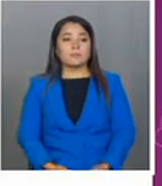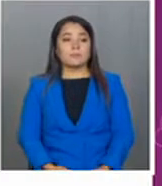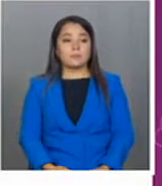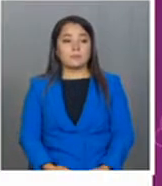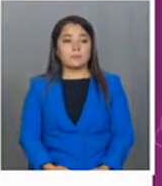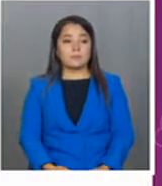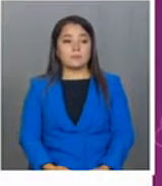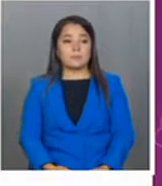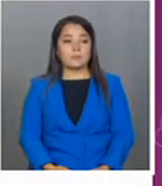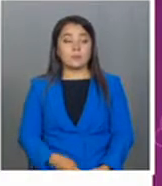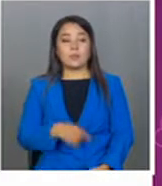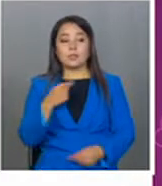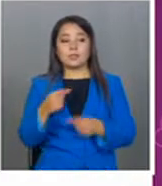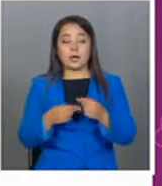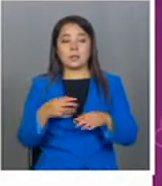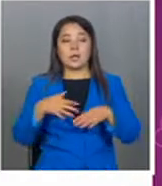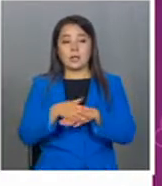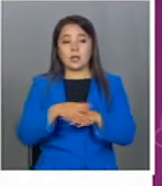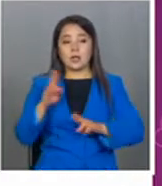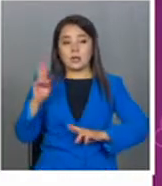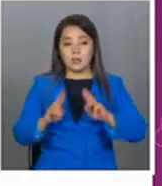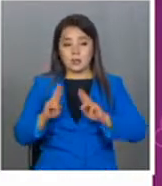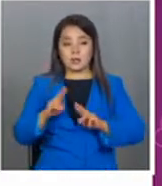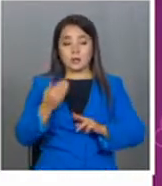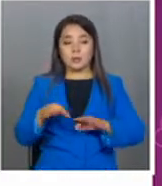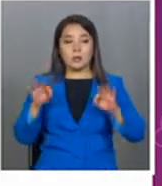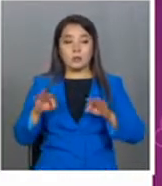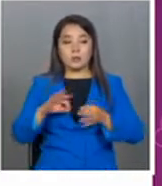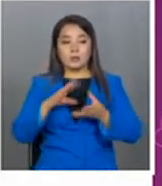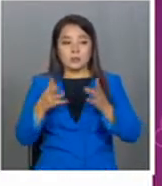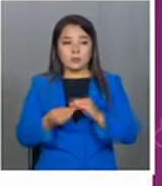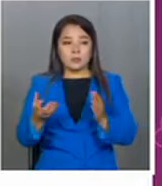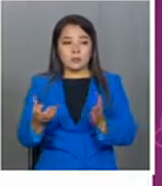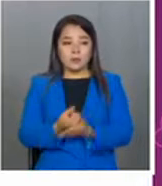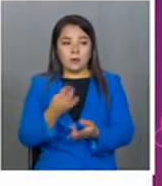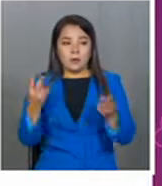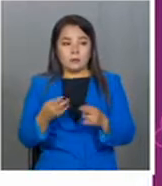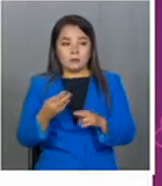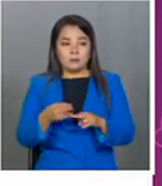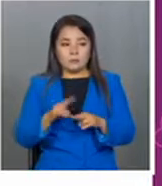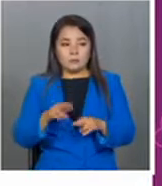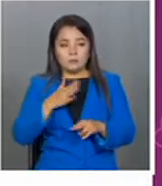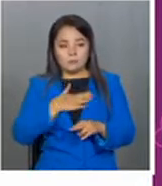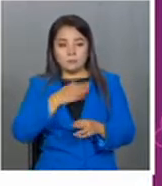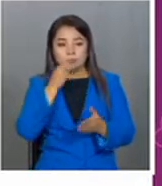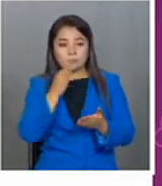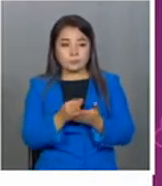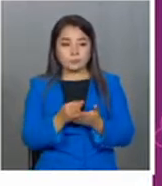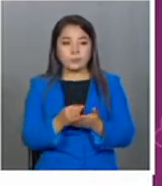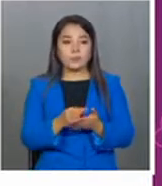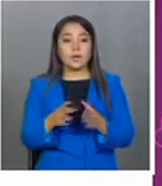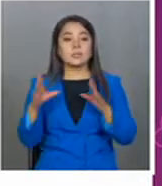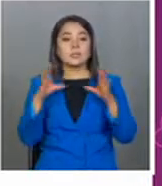Енді бізге есептің шарты бойынша боялған бөліктің ауданын табуымыз керек. Яғни ол үшін біз жаңа айтып кеттік,